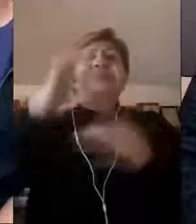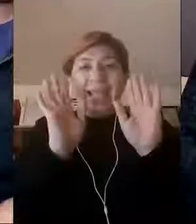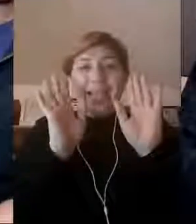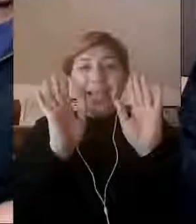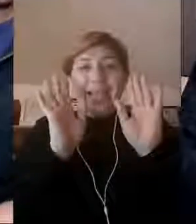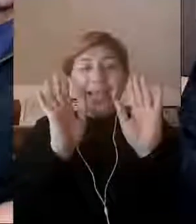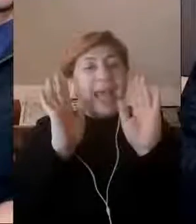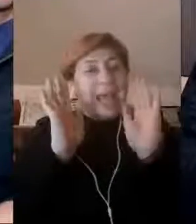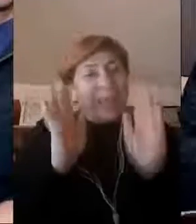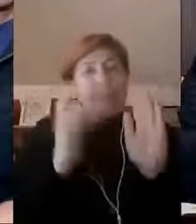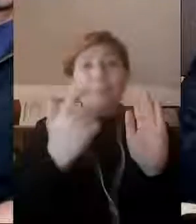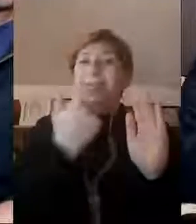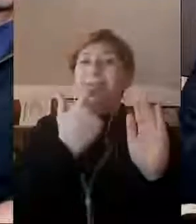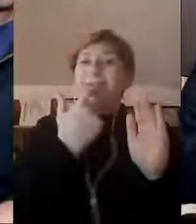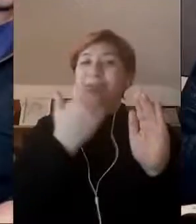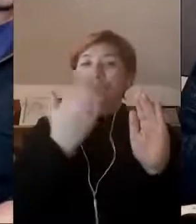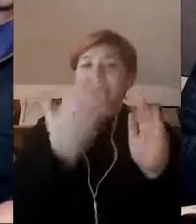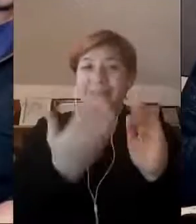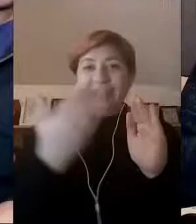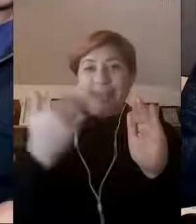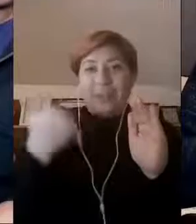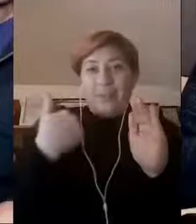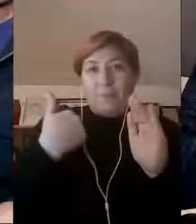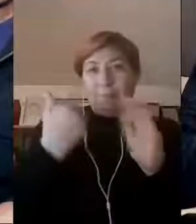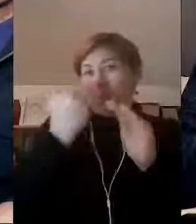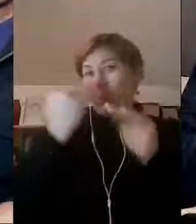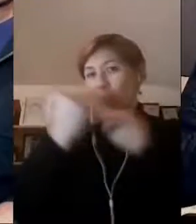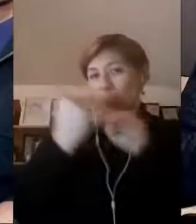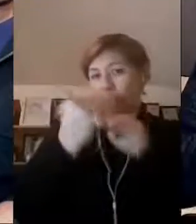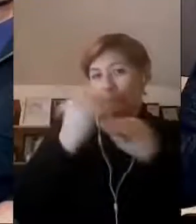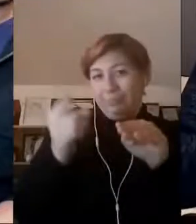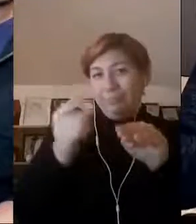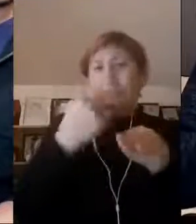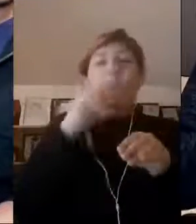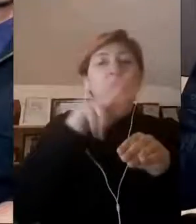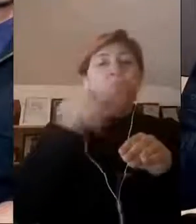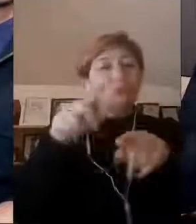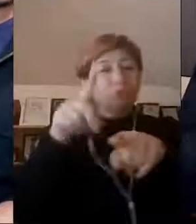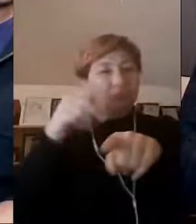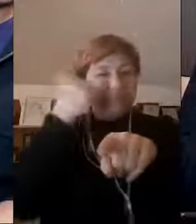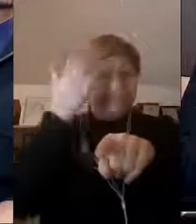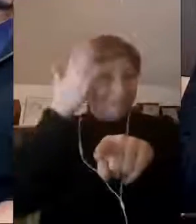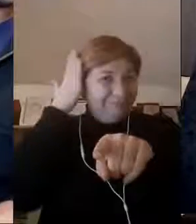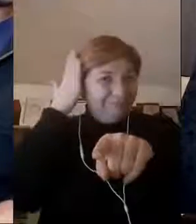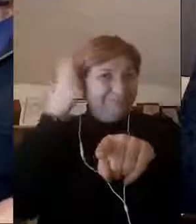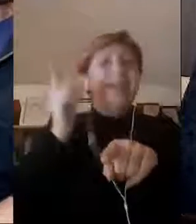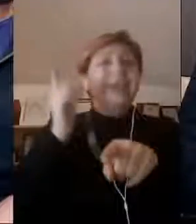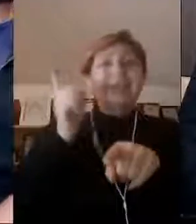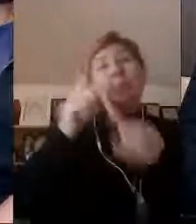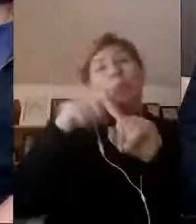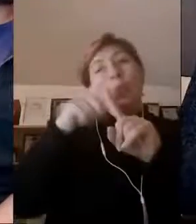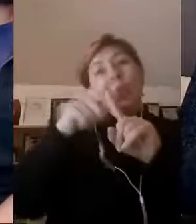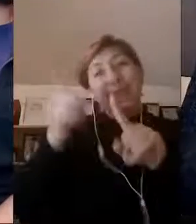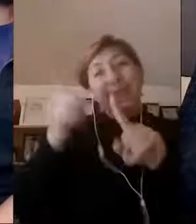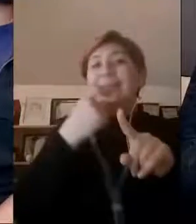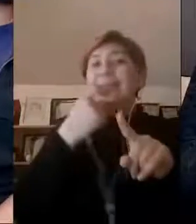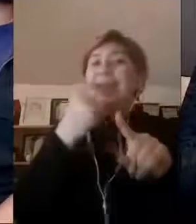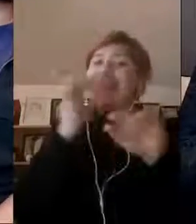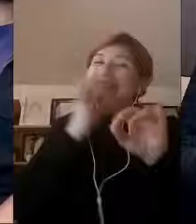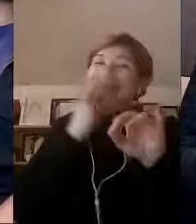yılıma giriyorum. Yaşın itibariyle bana hitap ediyorsun. Benim yaşım 33. Yaşın itibariyle bana hitap ediyorsun.